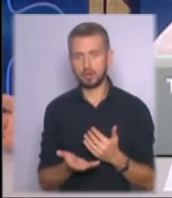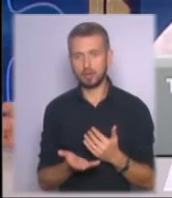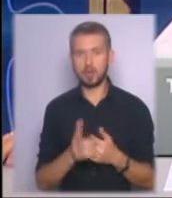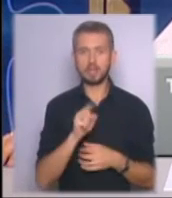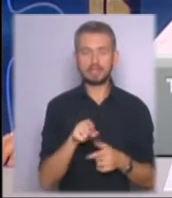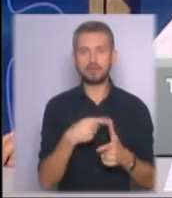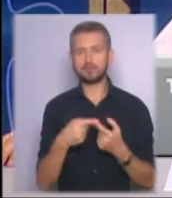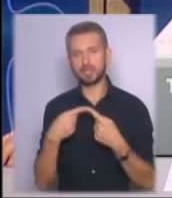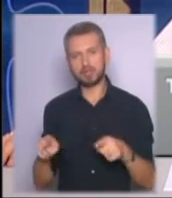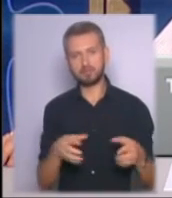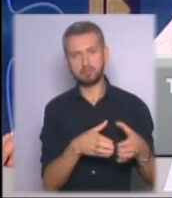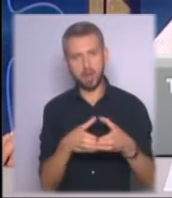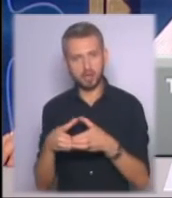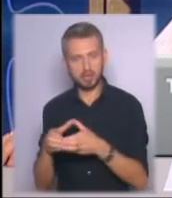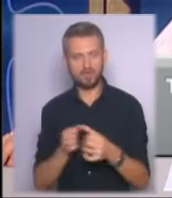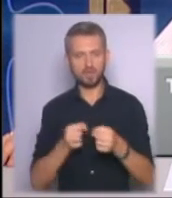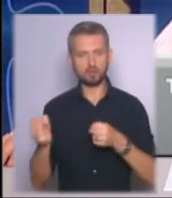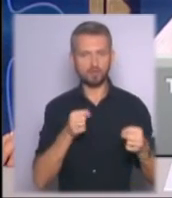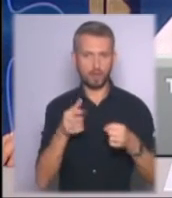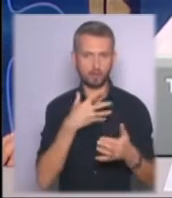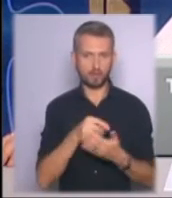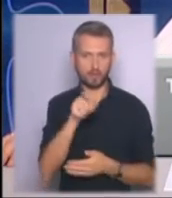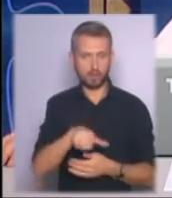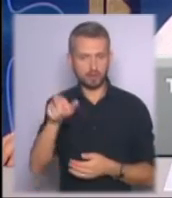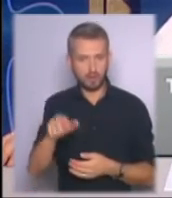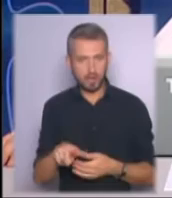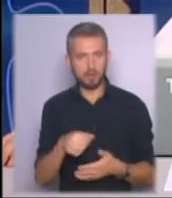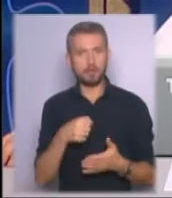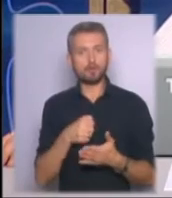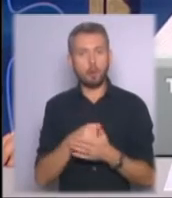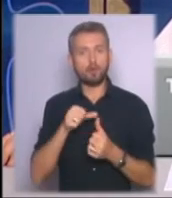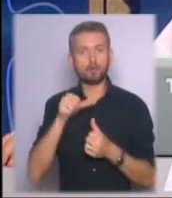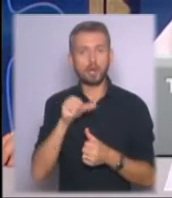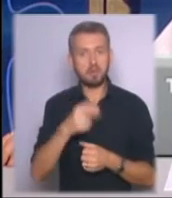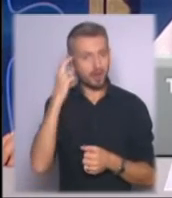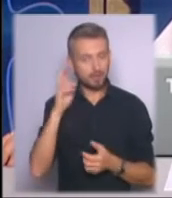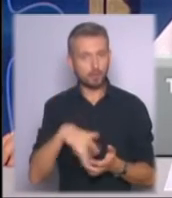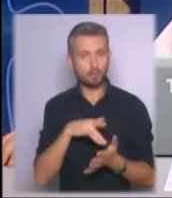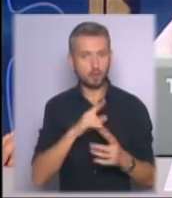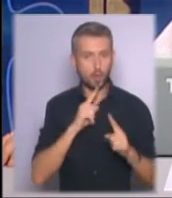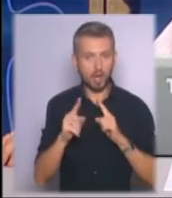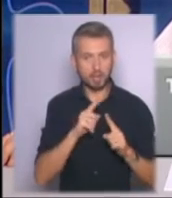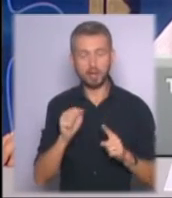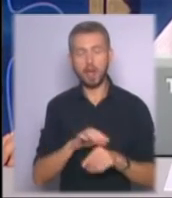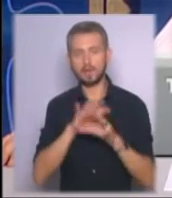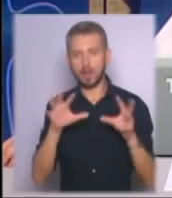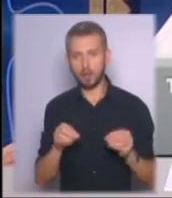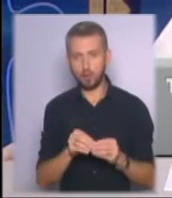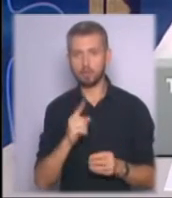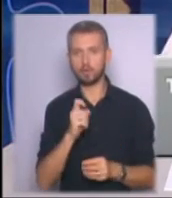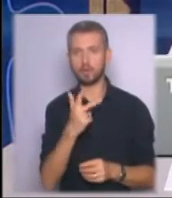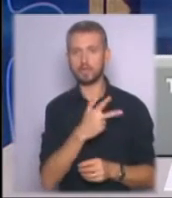ті чи інші партії висувають своїх кандидатів до, зокрема, Київської міської ради, а загалом